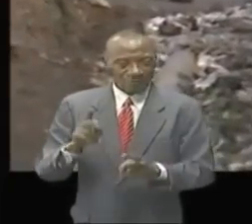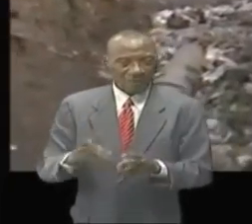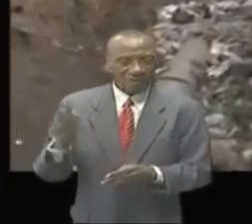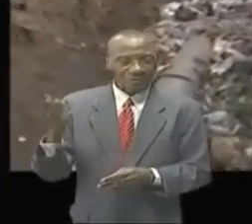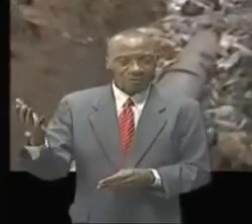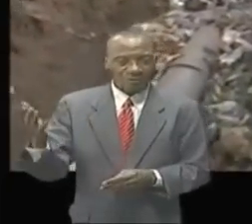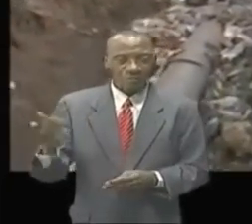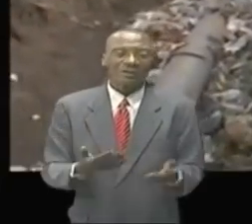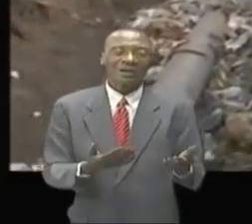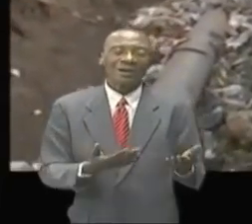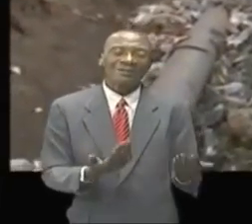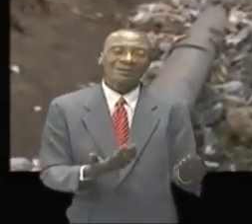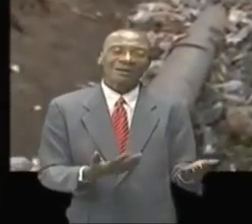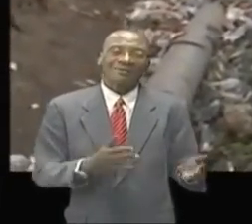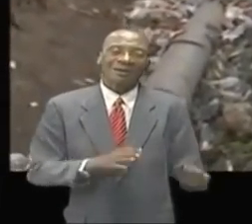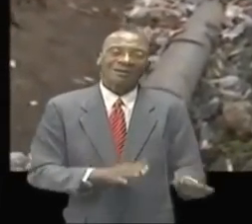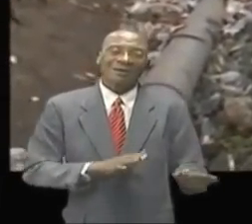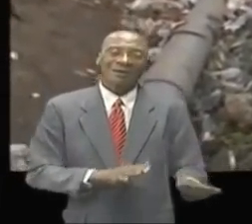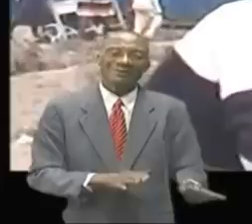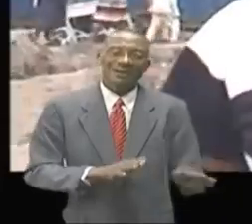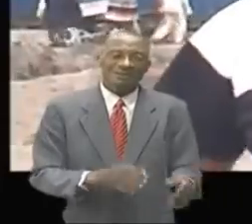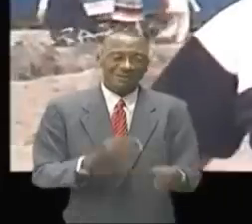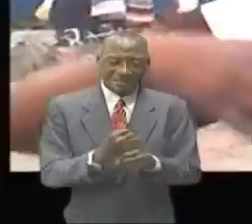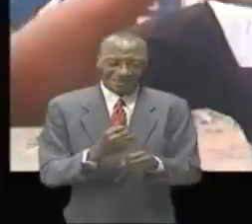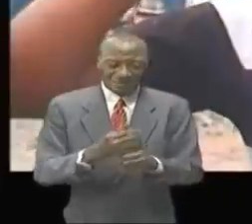attend impatiemment l'achèvement des travaux.